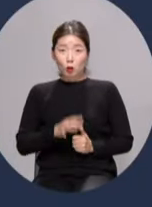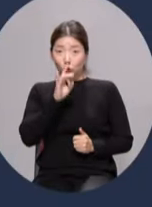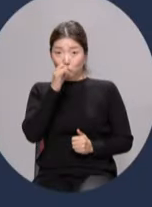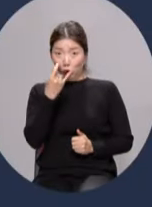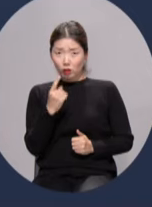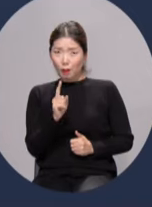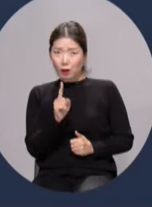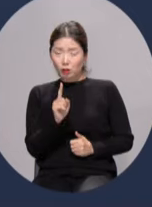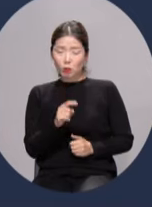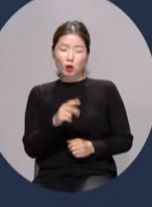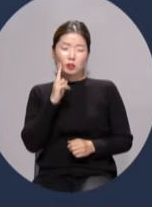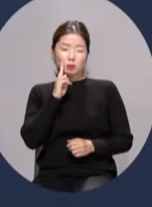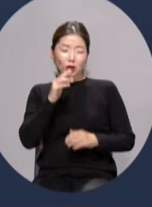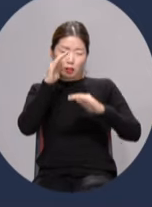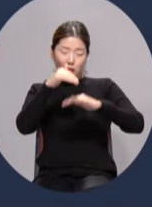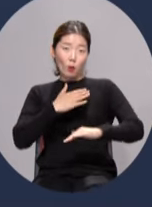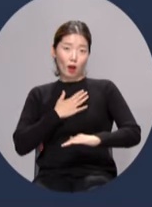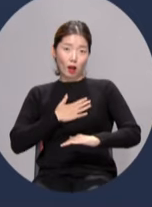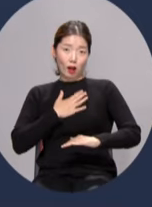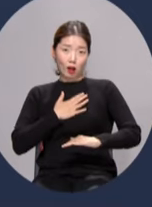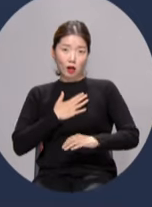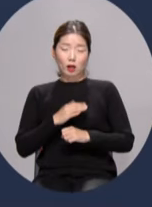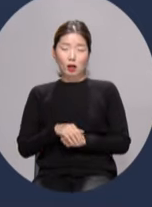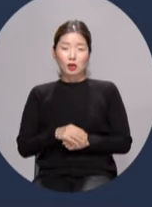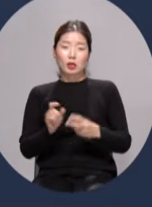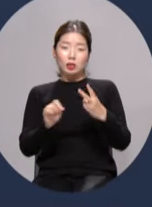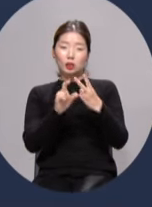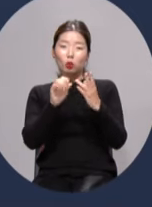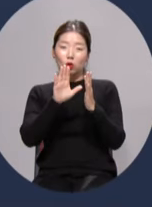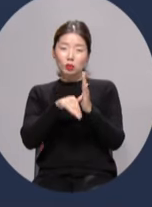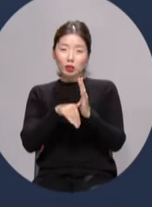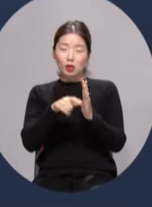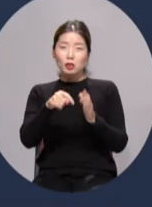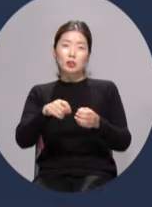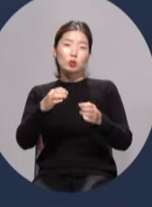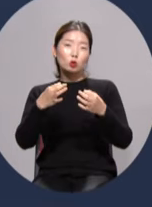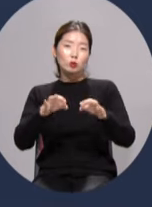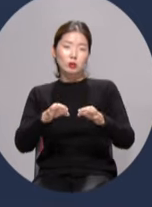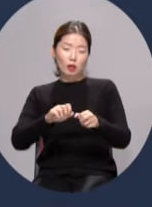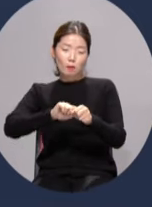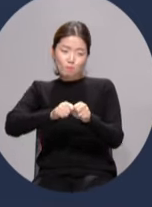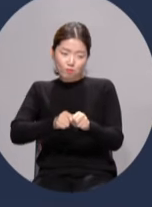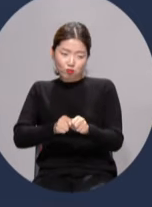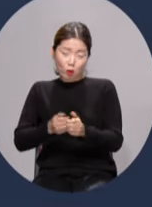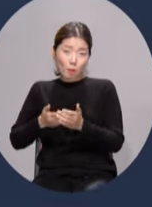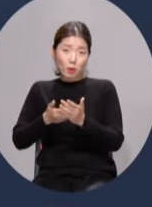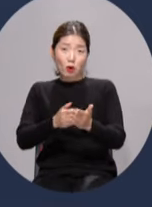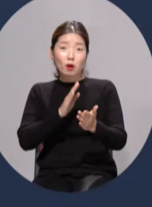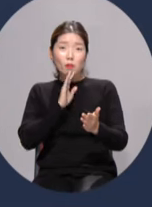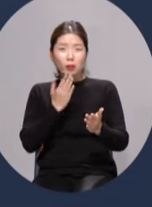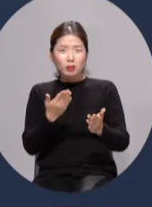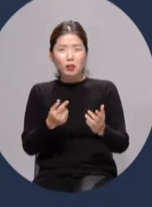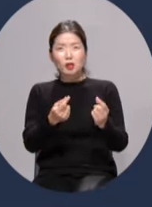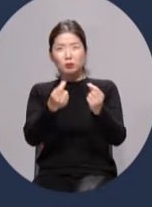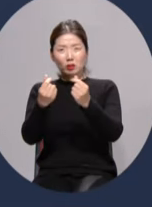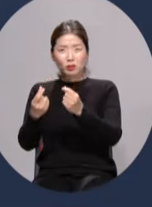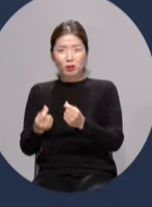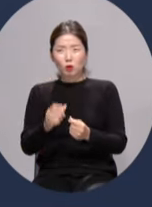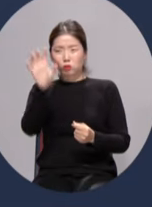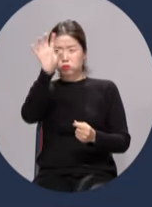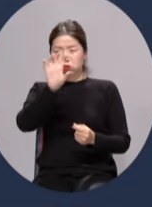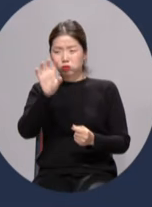측에서도 문제의 심각성을 인지하고 지난 2월에는 순정 축협의 징계 요구를 통보했지만 비슷한 양상이